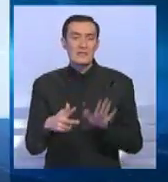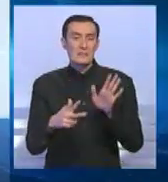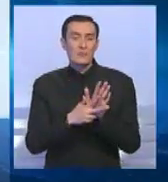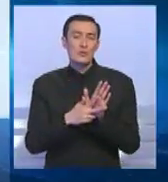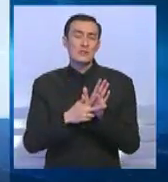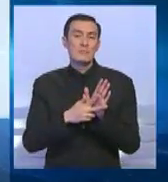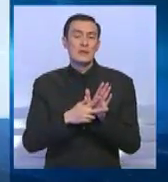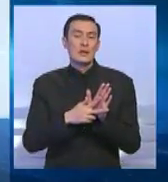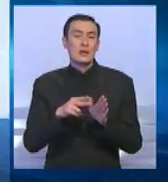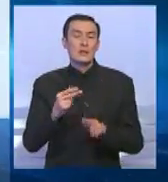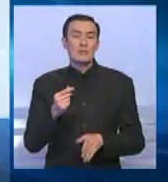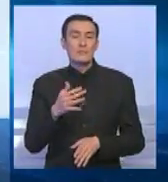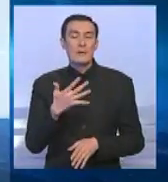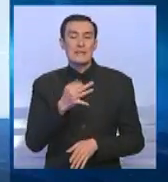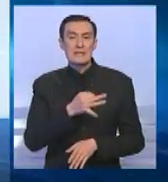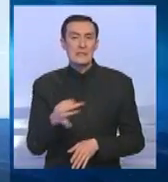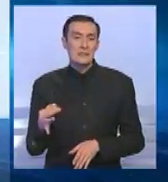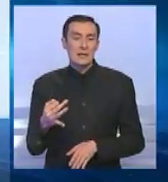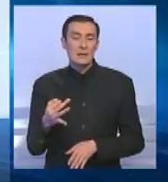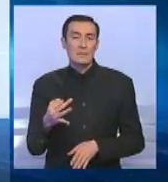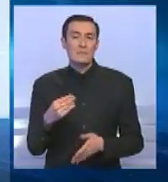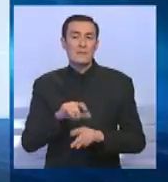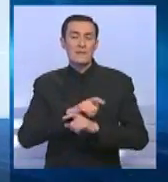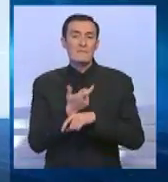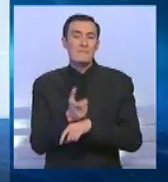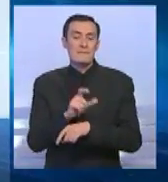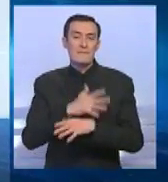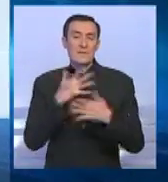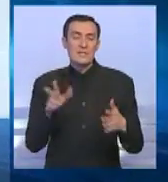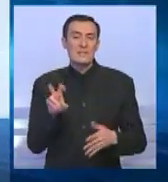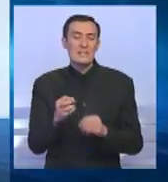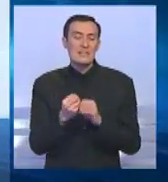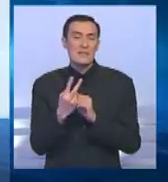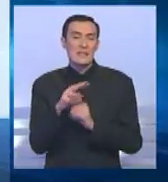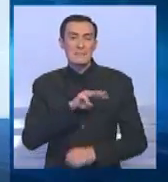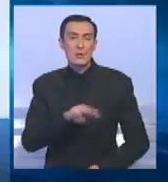тиенов за доллар. Общий объем торгов превысил 212 миллионов американской валюты.